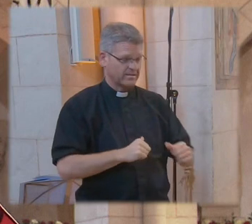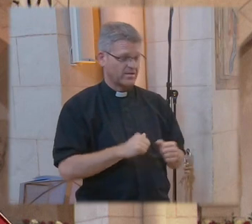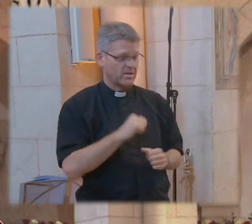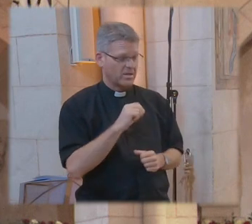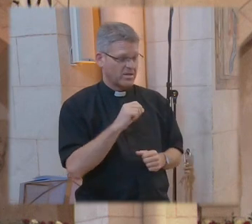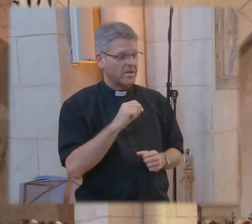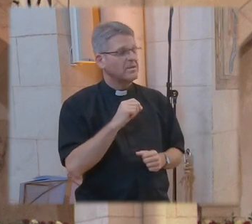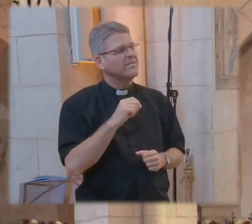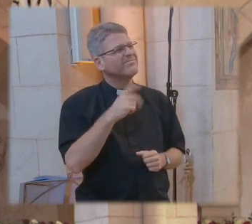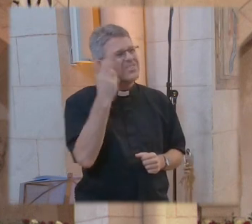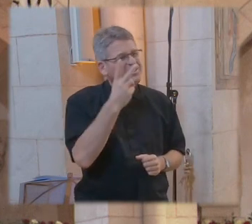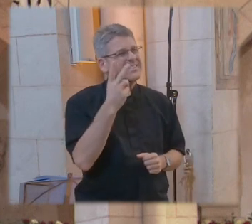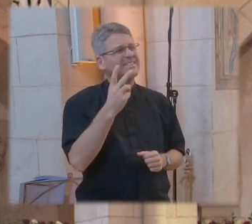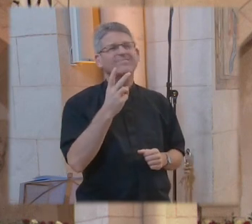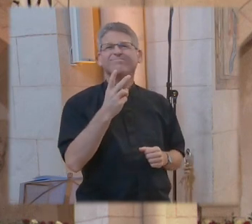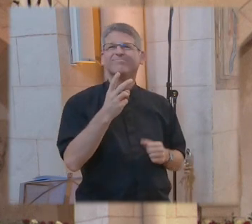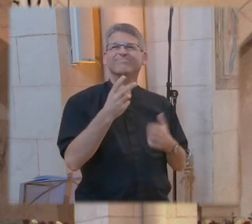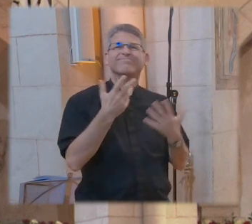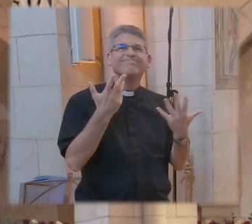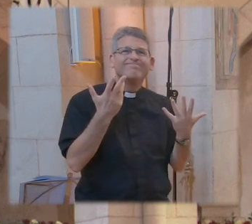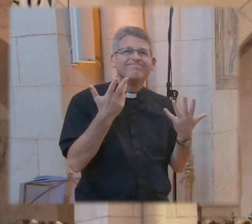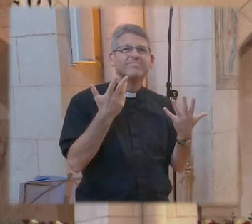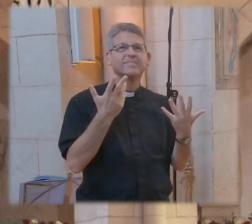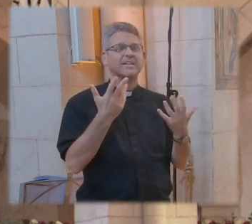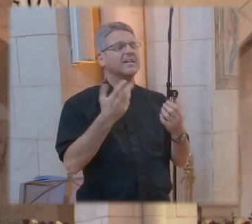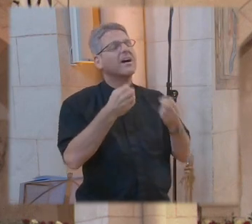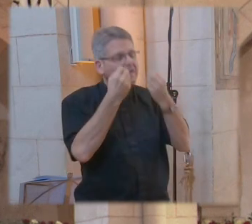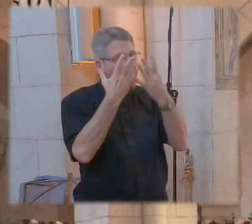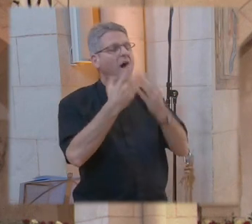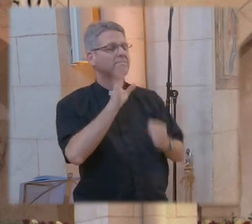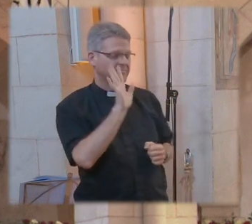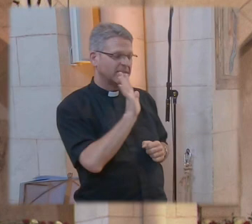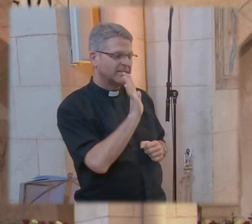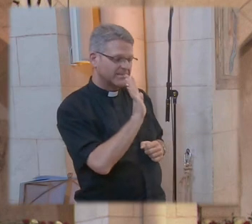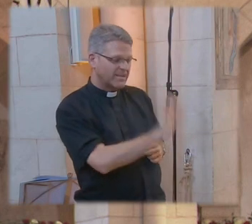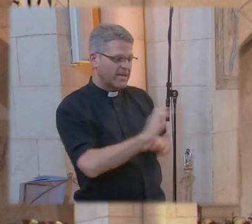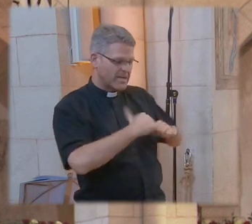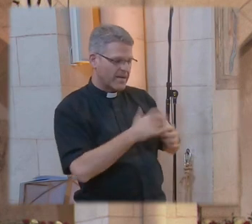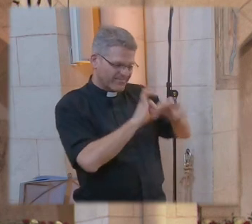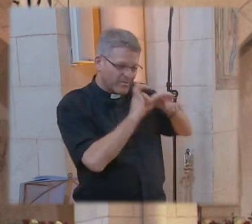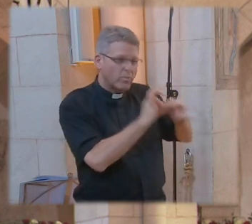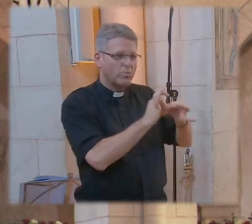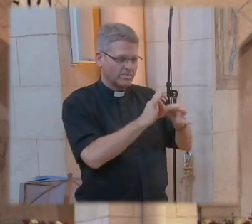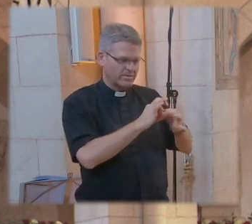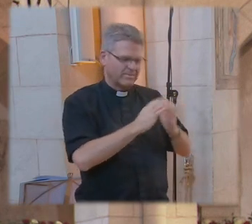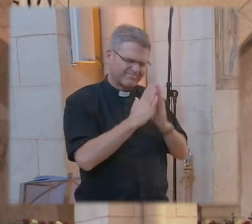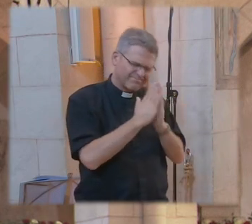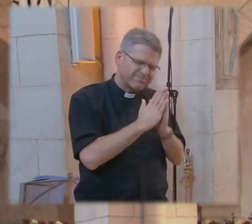zu verstehen ohne seine tiefe Verwurzelung im katholischen Glauben. Im beschwerlichen Leben